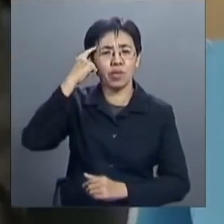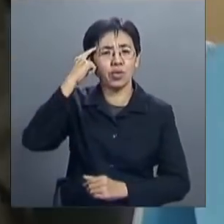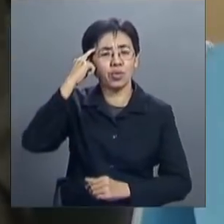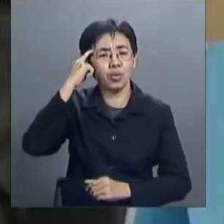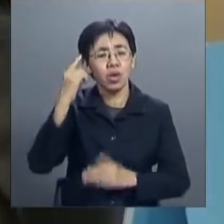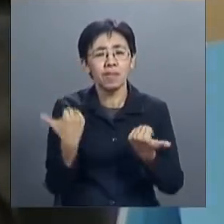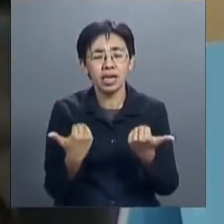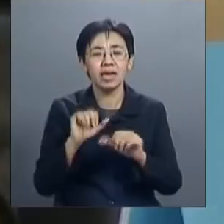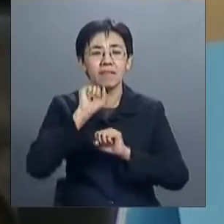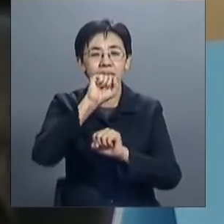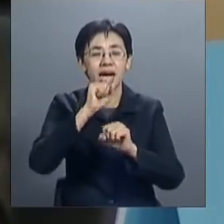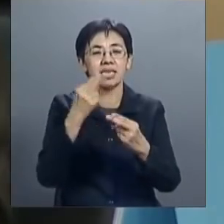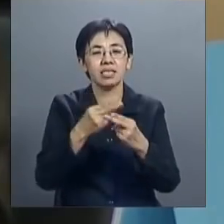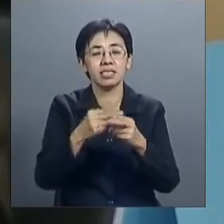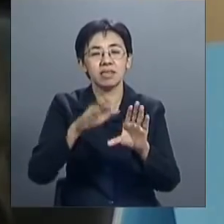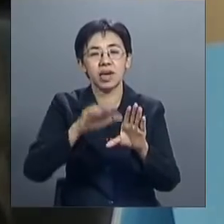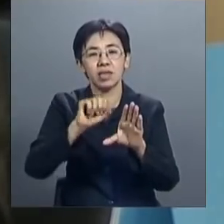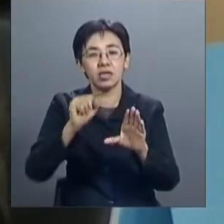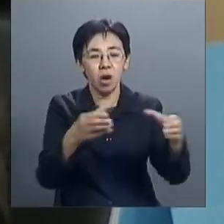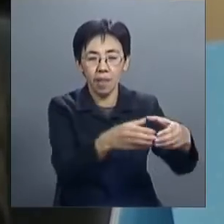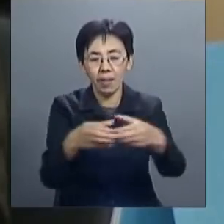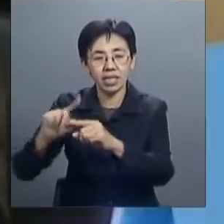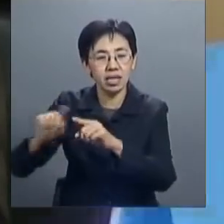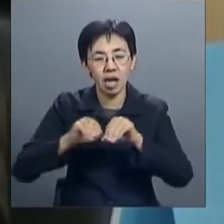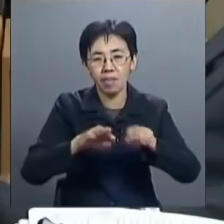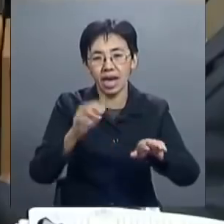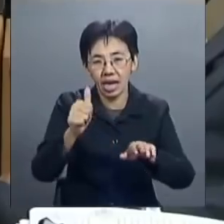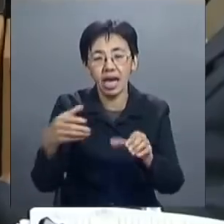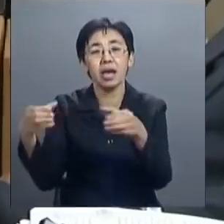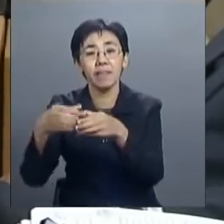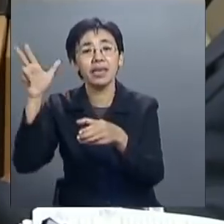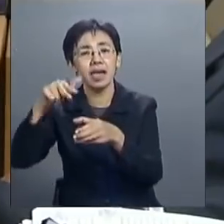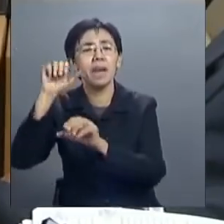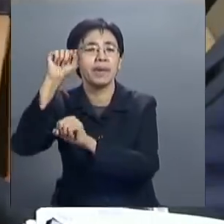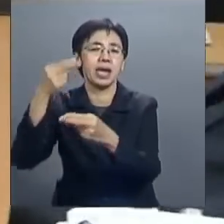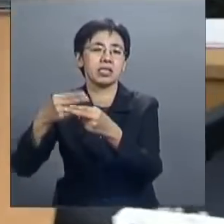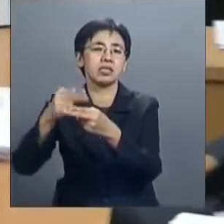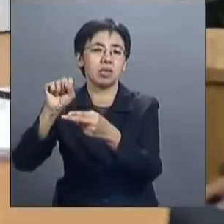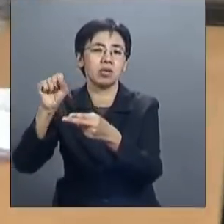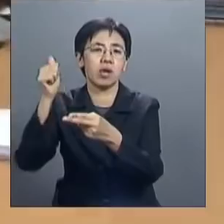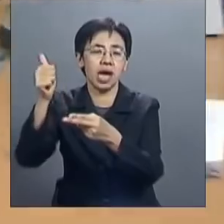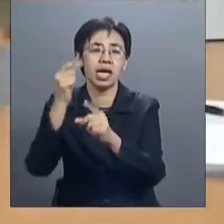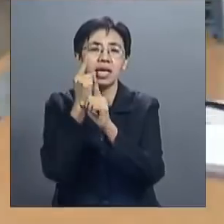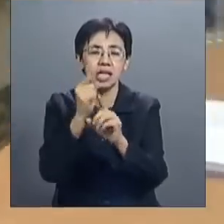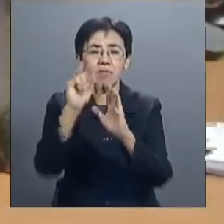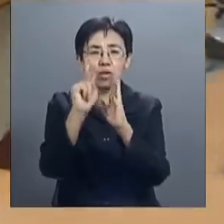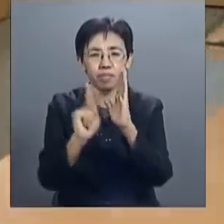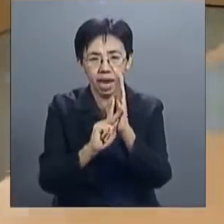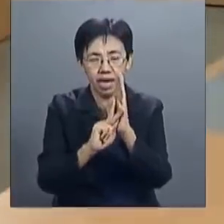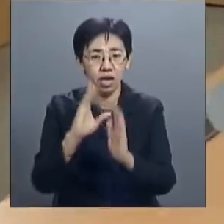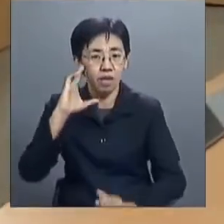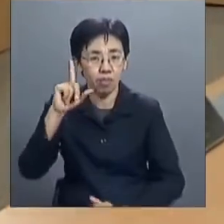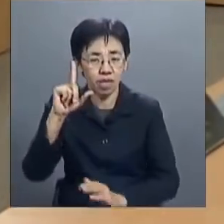ามารถประกาศรายชื่อผู้สมัครส.ส.ของแต่ละพรรคการเมืองรวมถึงพรรคไทยรักษาชาติได้ค่ะตามกำหนดกรอบกฎหมายคือภายในวันพรุ่ง